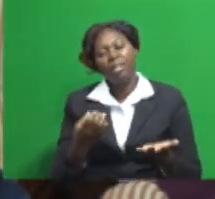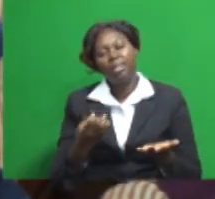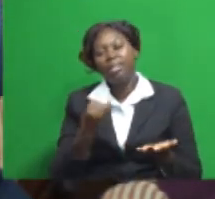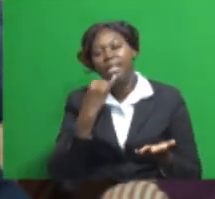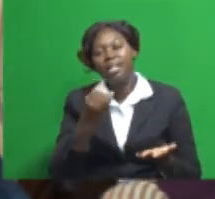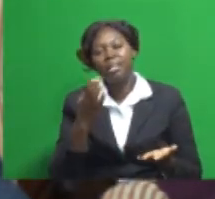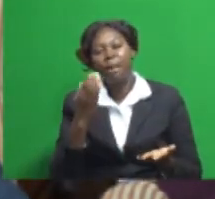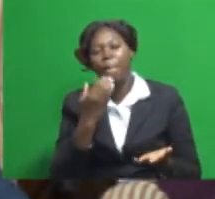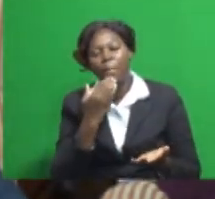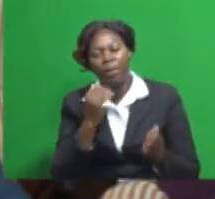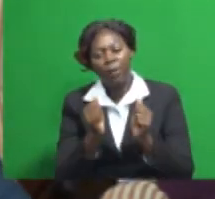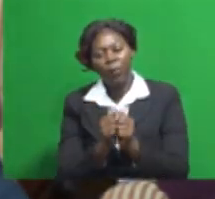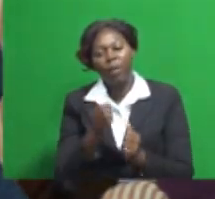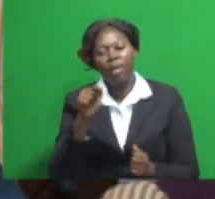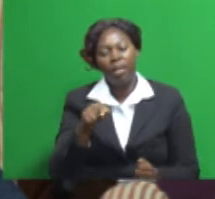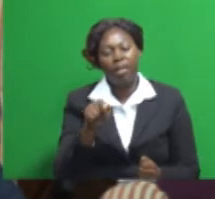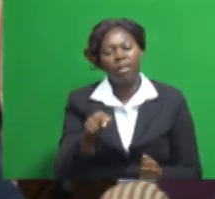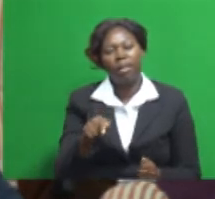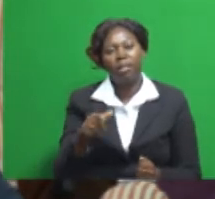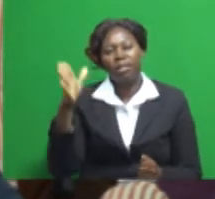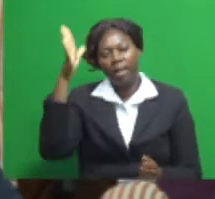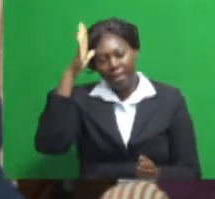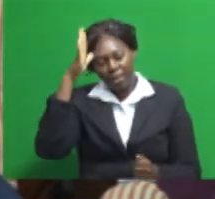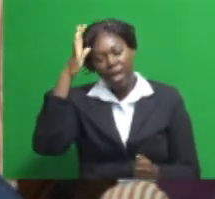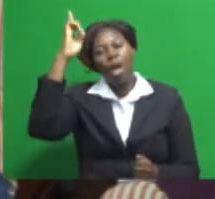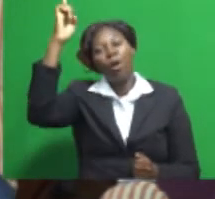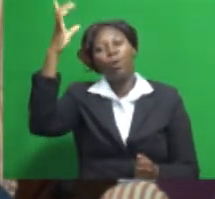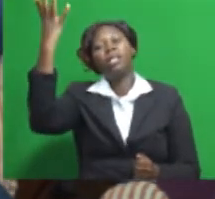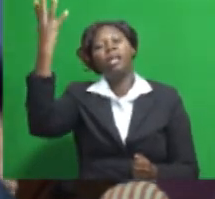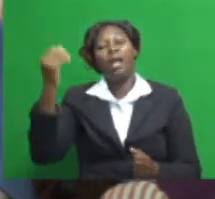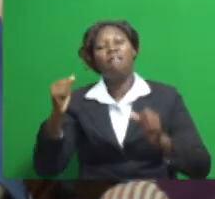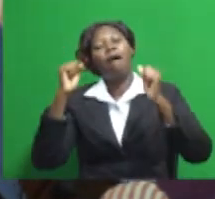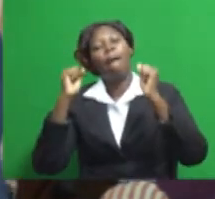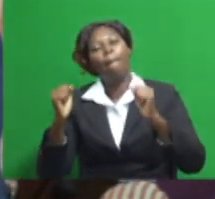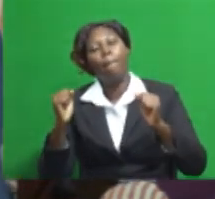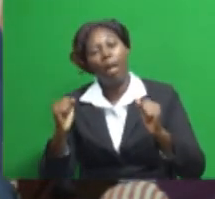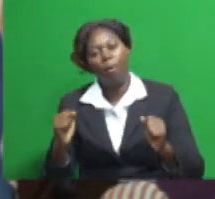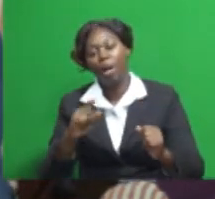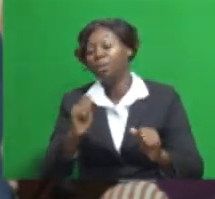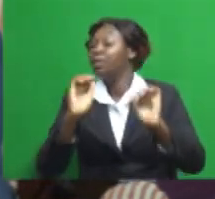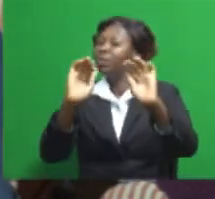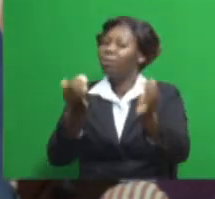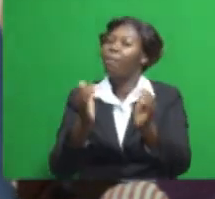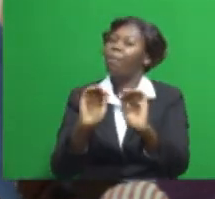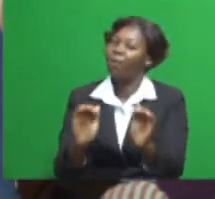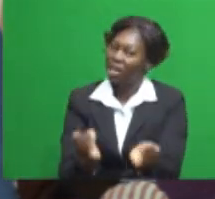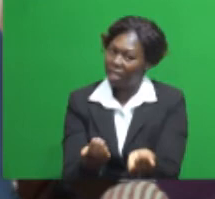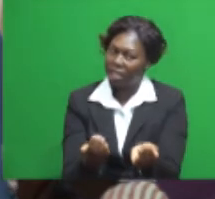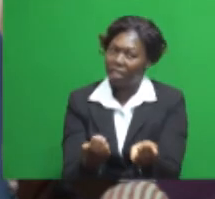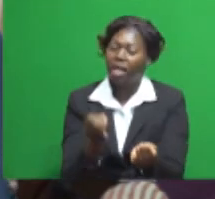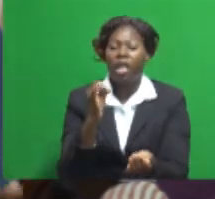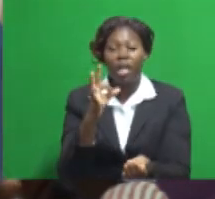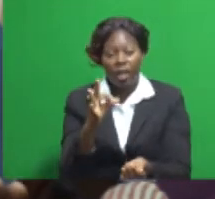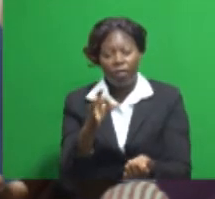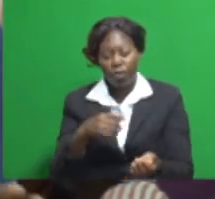chino. Mwari ane simba rekurwira. Anodzivisa moto ende anotichiro kapinda nemurwizi rwakazara rwiyeredzi. Yes.